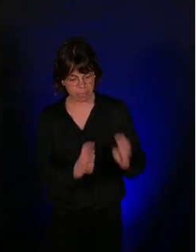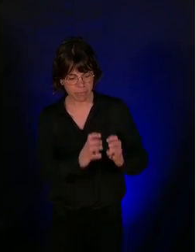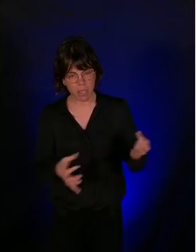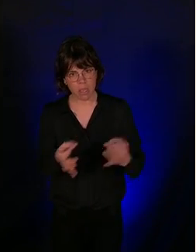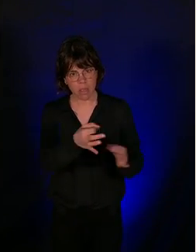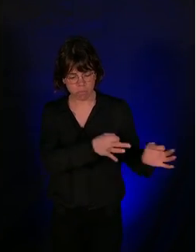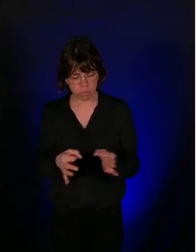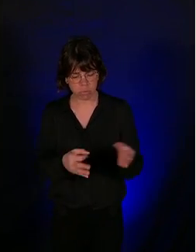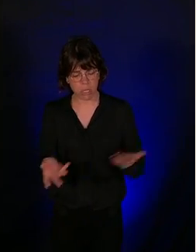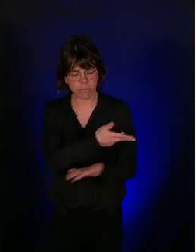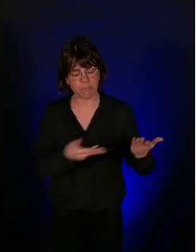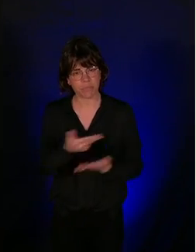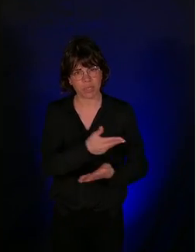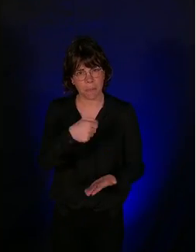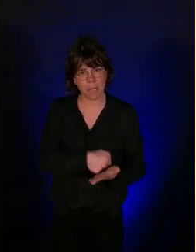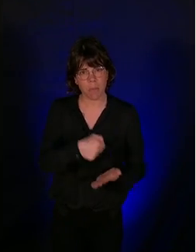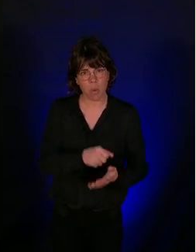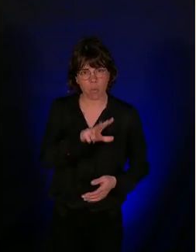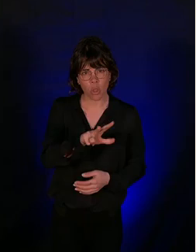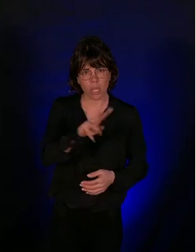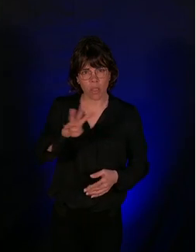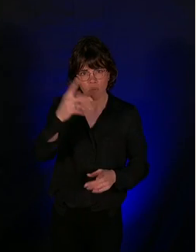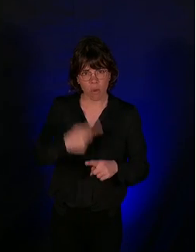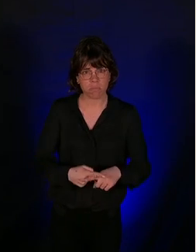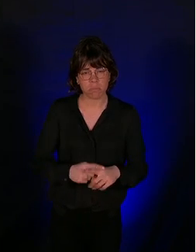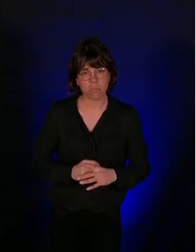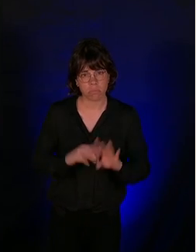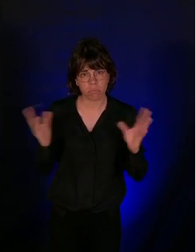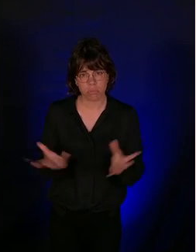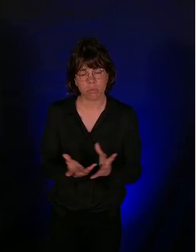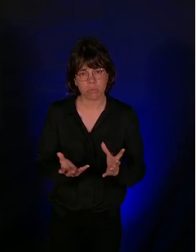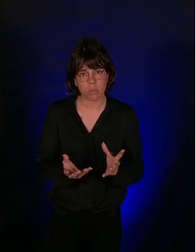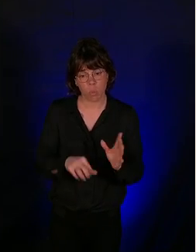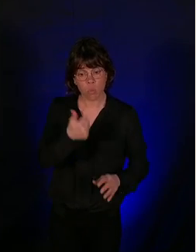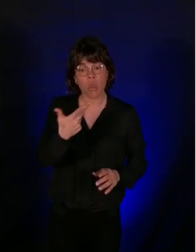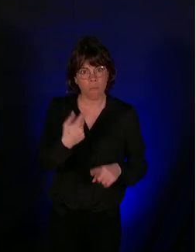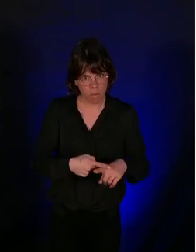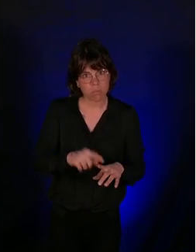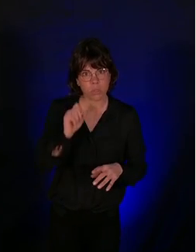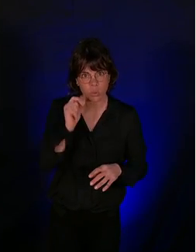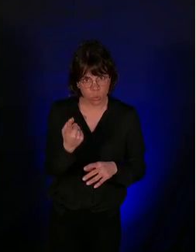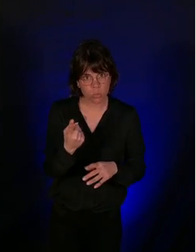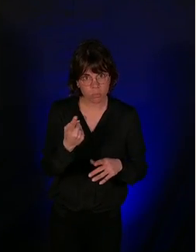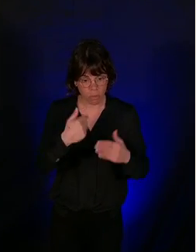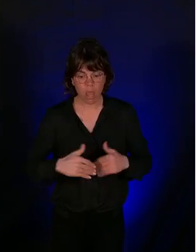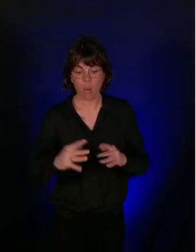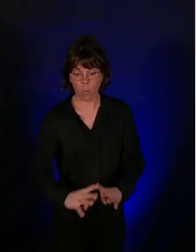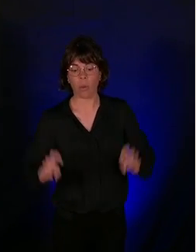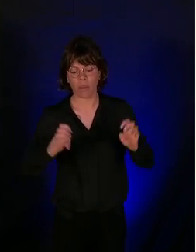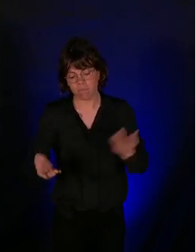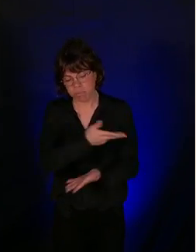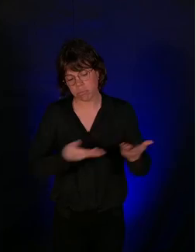régulièrement pas moins de 34 fois et plusieurs fois par jour durant le